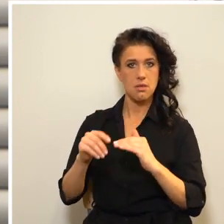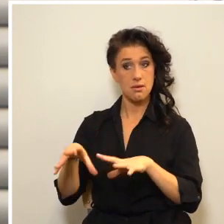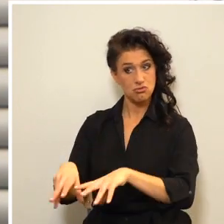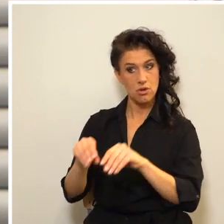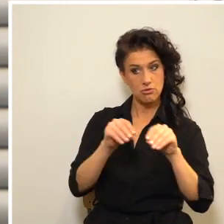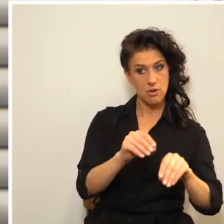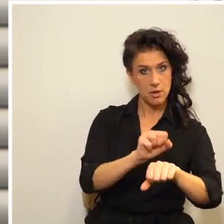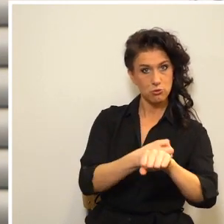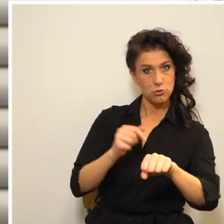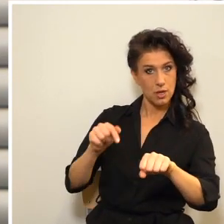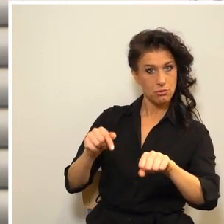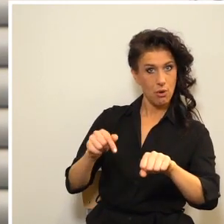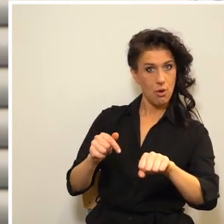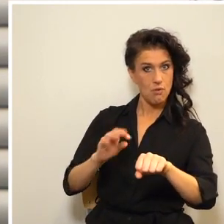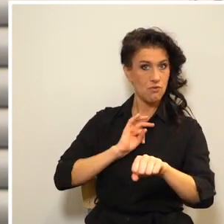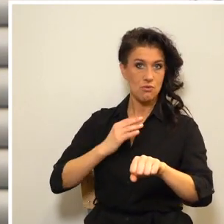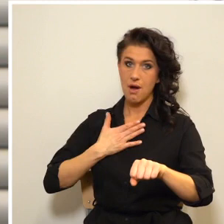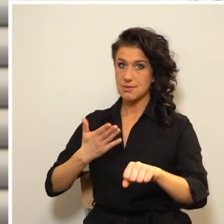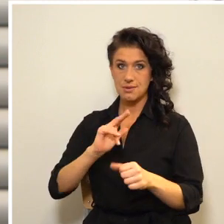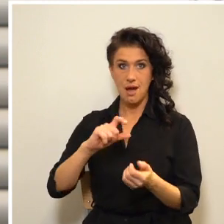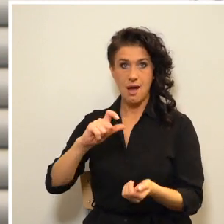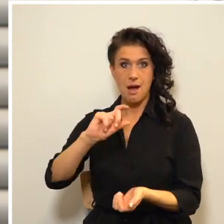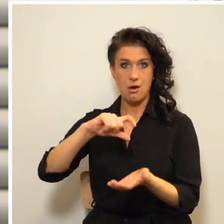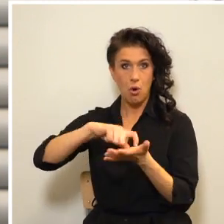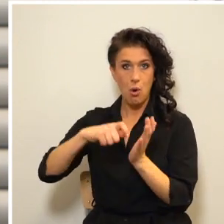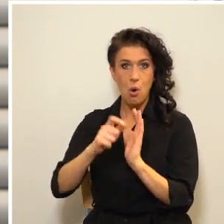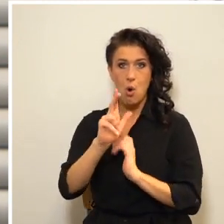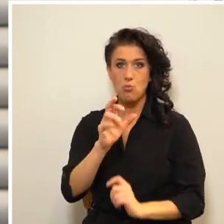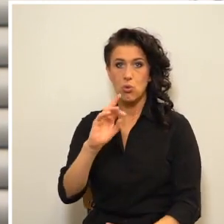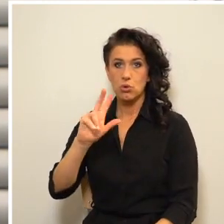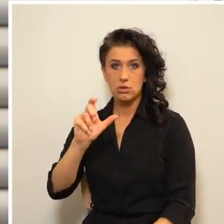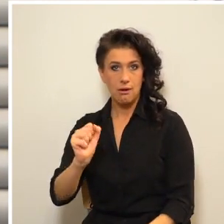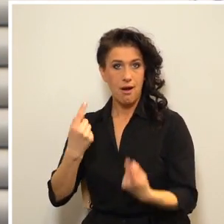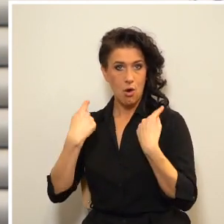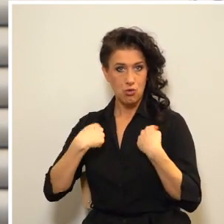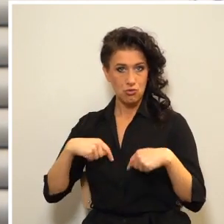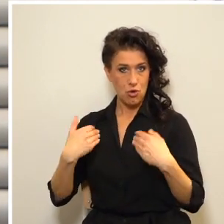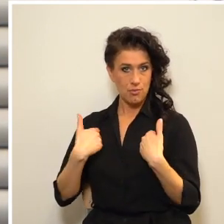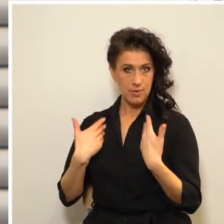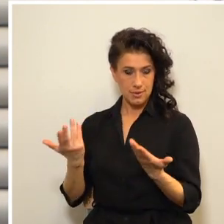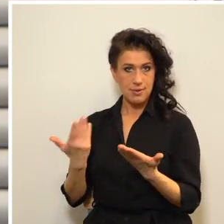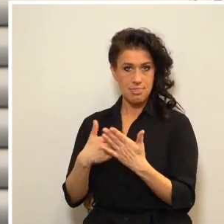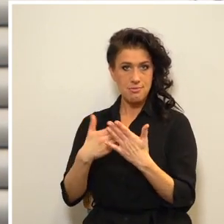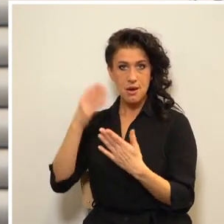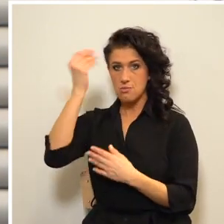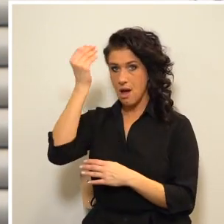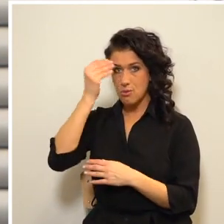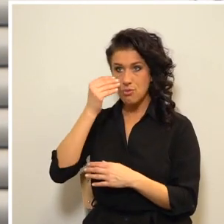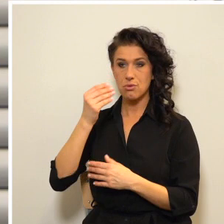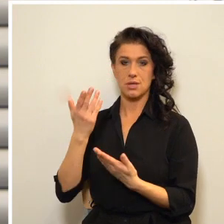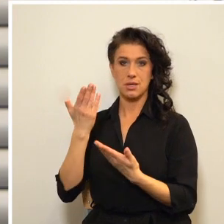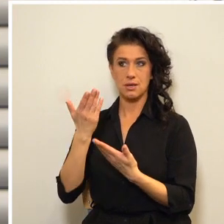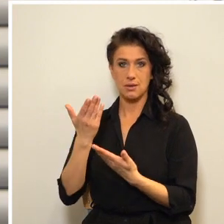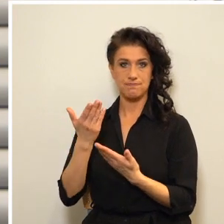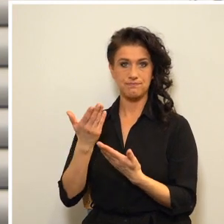własna własne komórki tej osoby więc te nauki Te nauki myślę